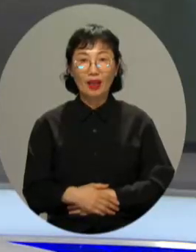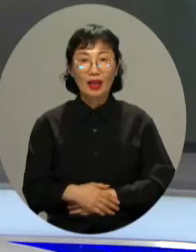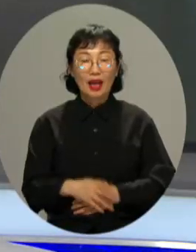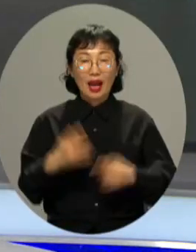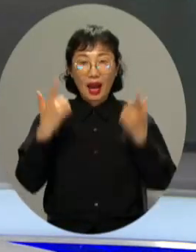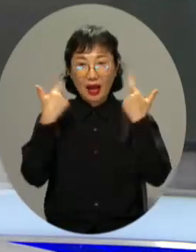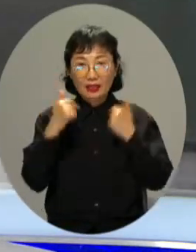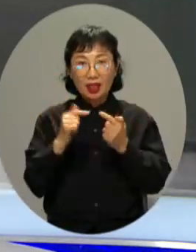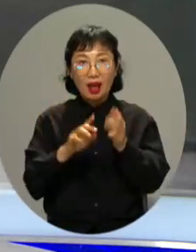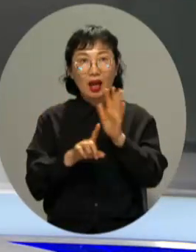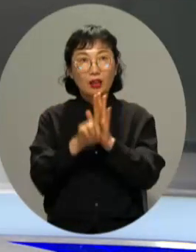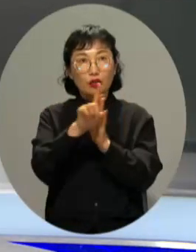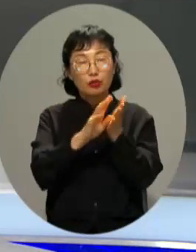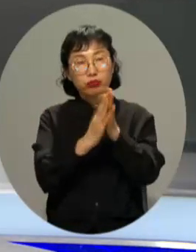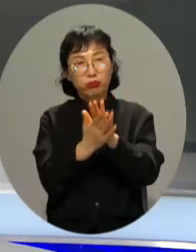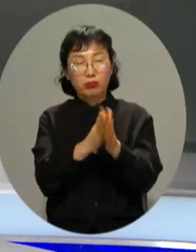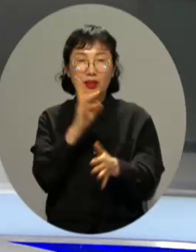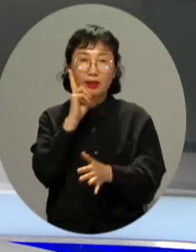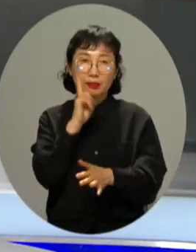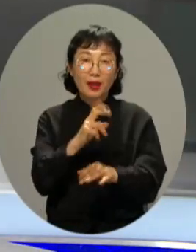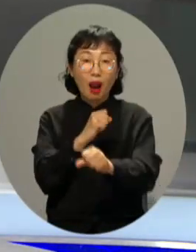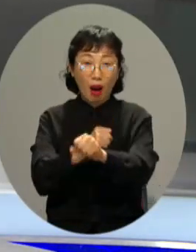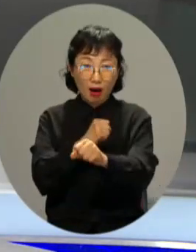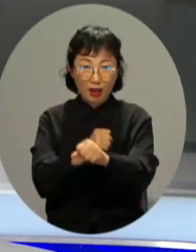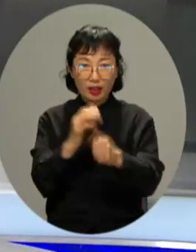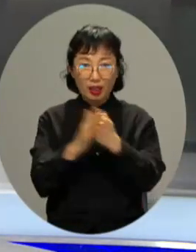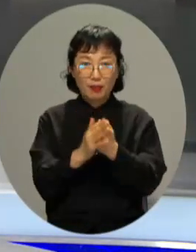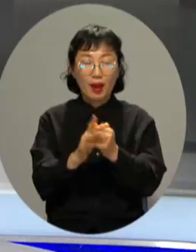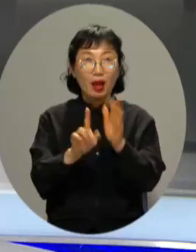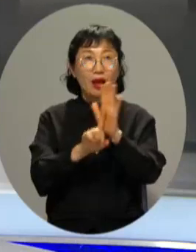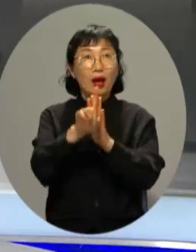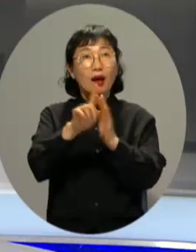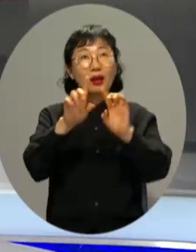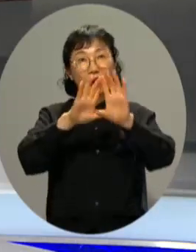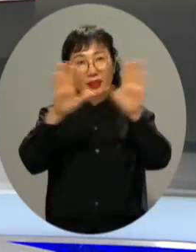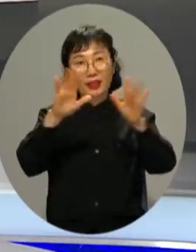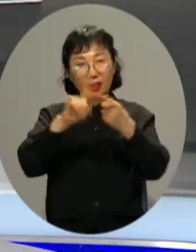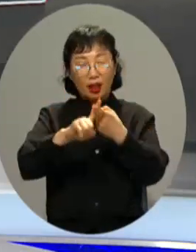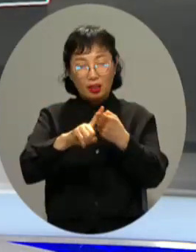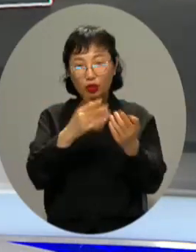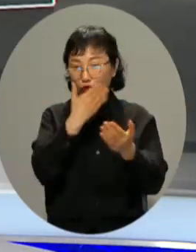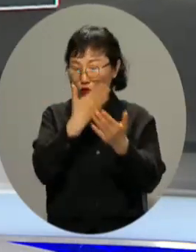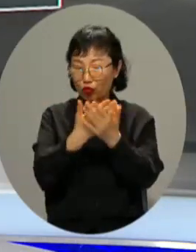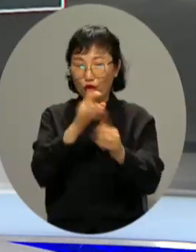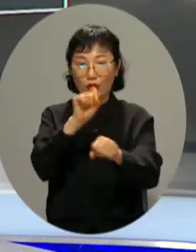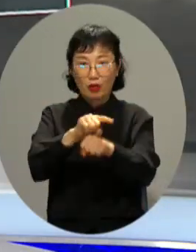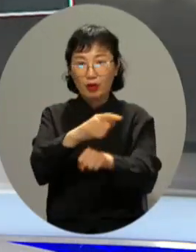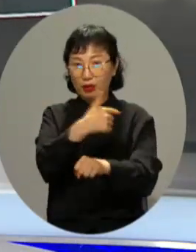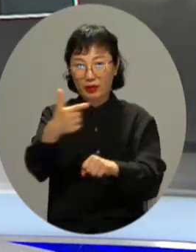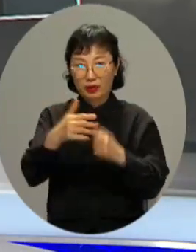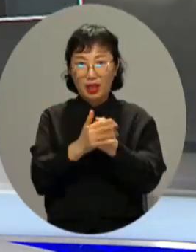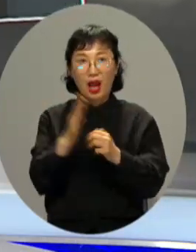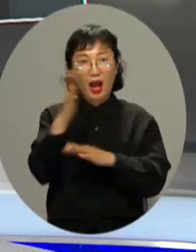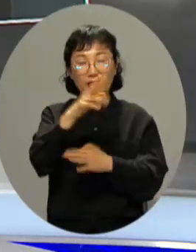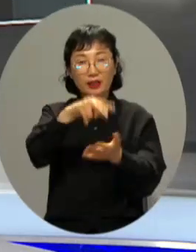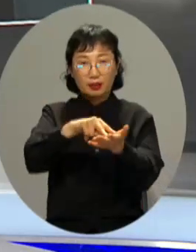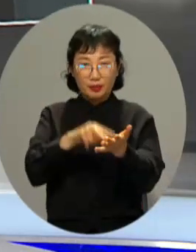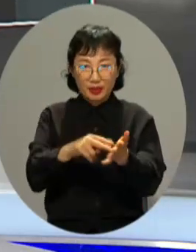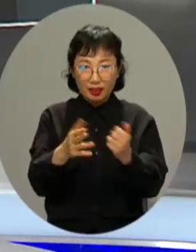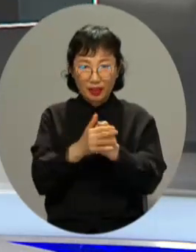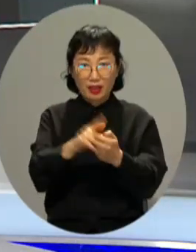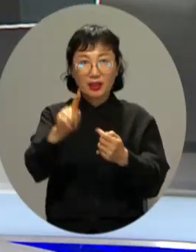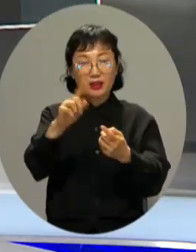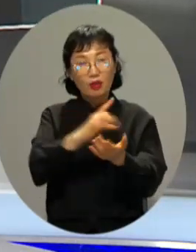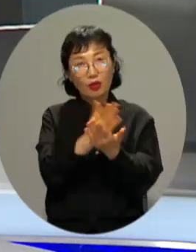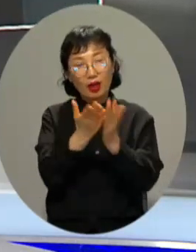나날이 기후변화가 심각해지면서 기상의 중요성에 대한 관심이 커지고 있습니다. 학생들을 대상으로 다양한 기상현상을